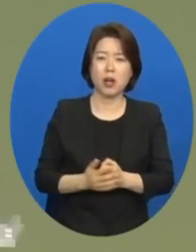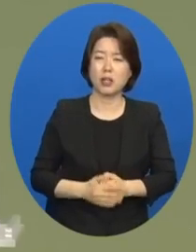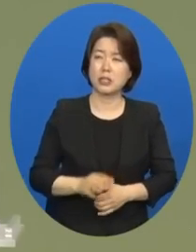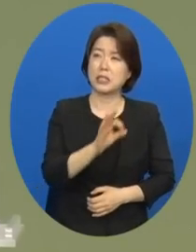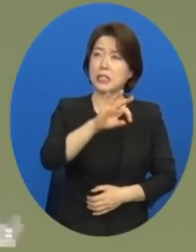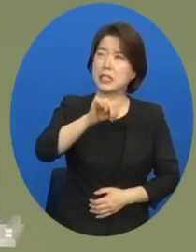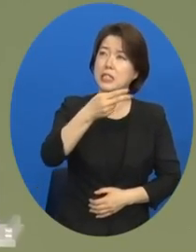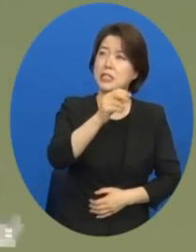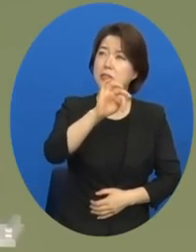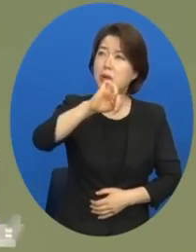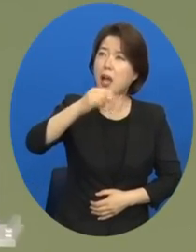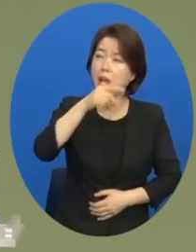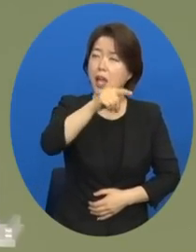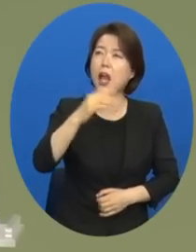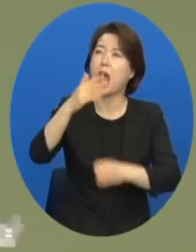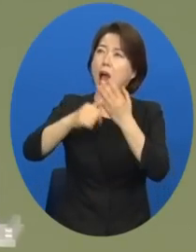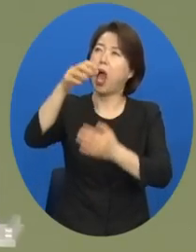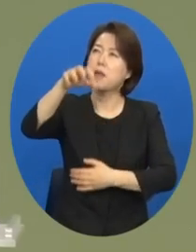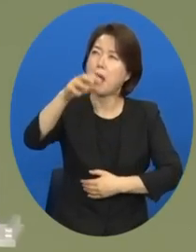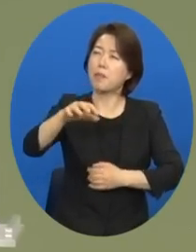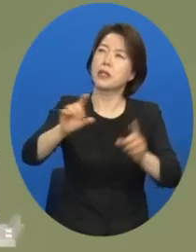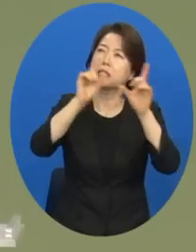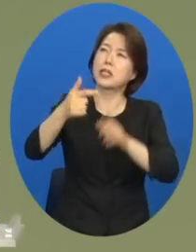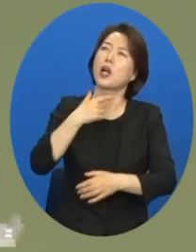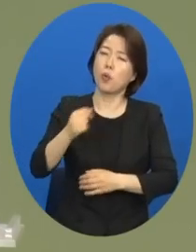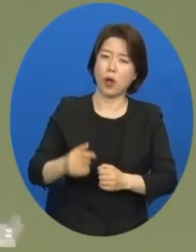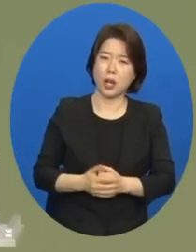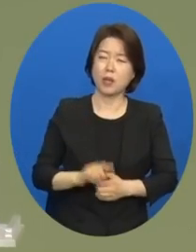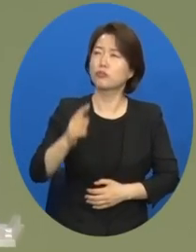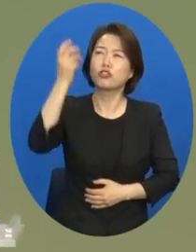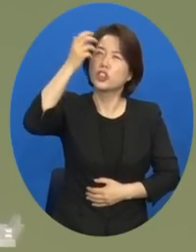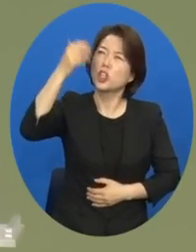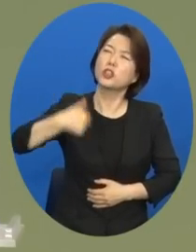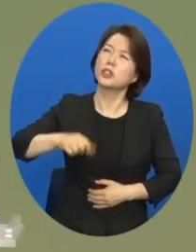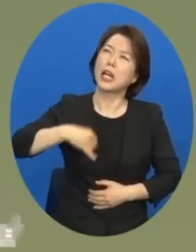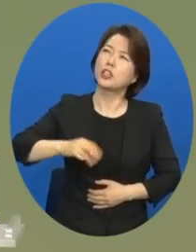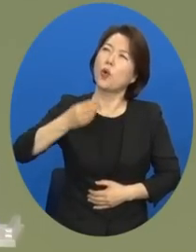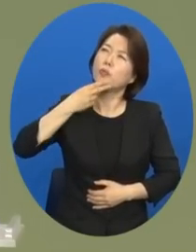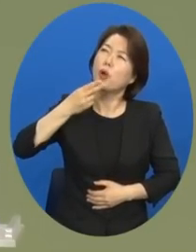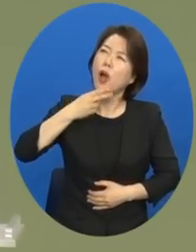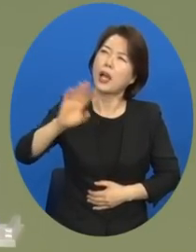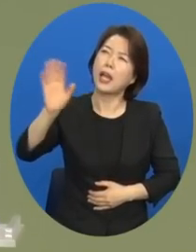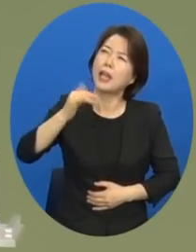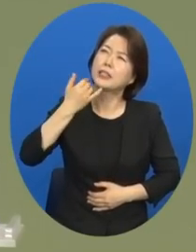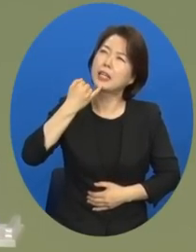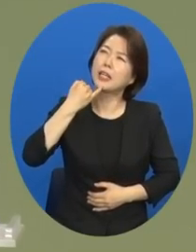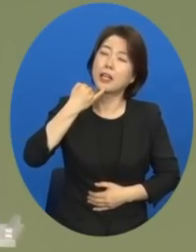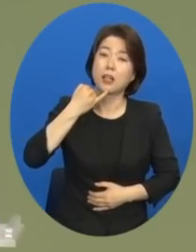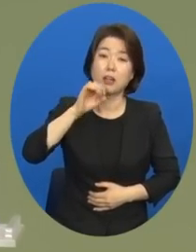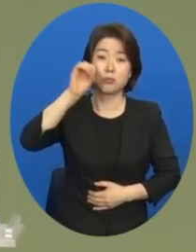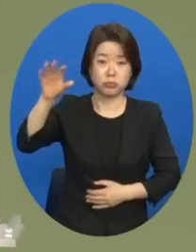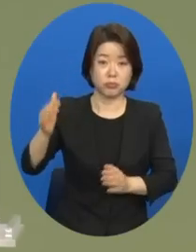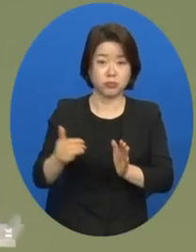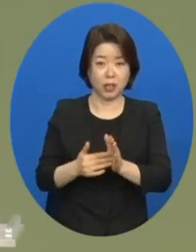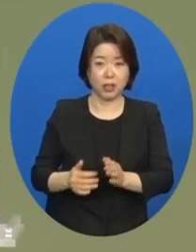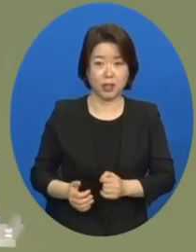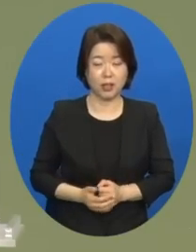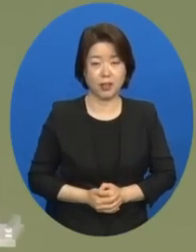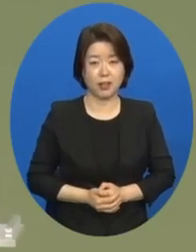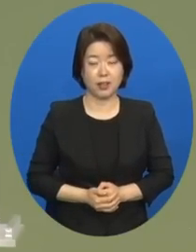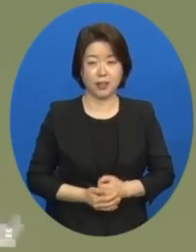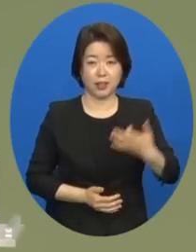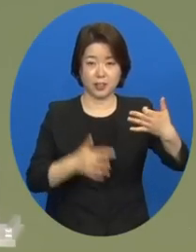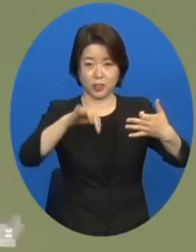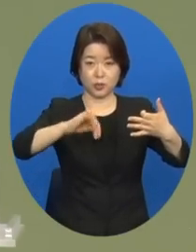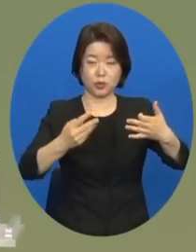이스마엘이는 하나님 앞에 살기를 원해요 무슨 영적 자녀예요 이러는 거예요 그러니까 19절에 하나님